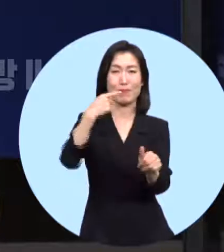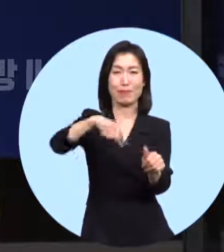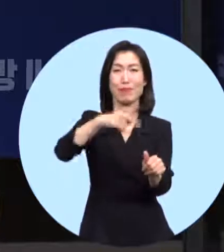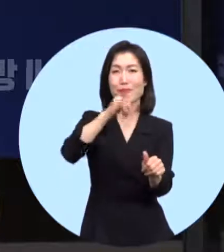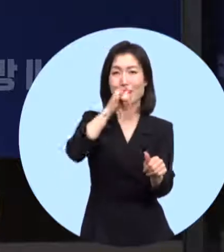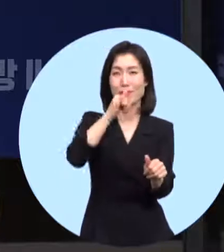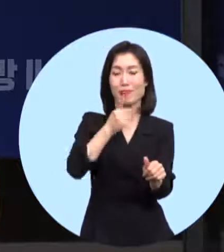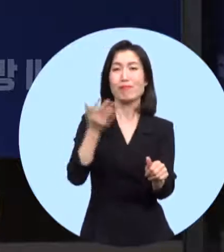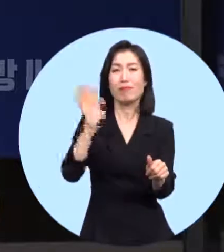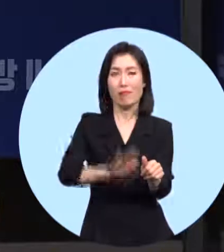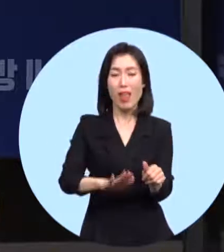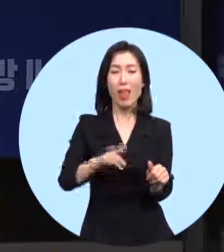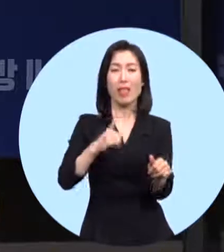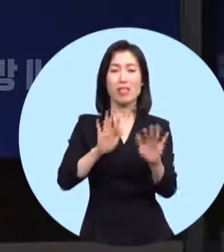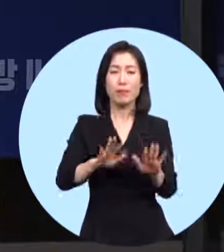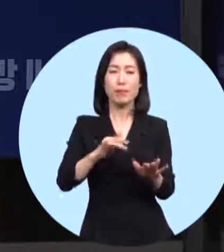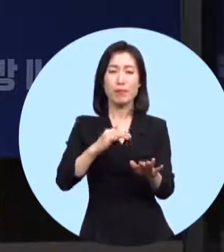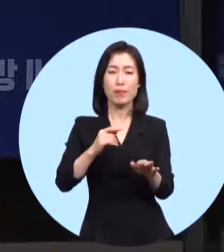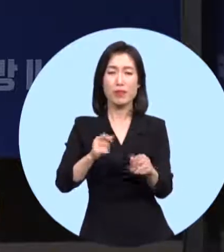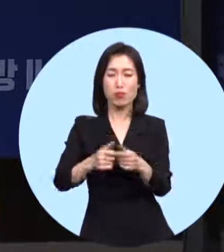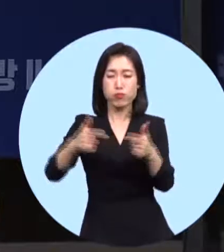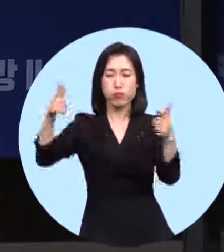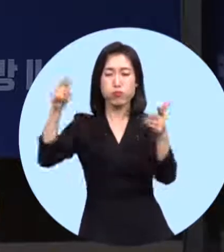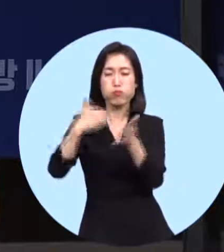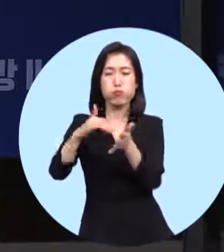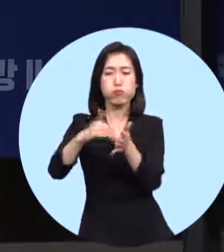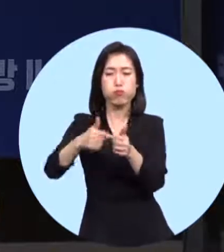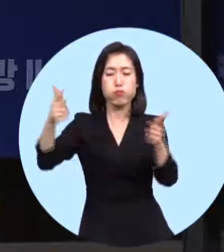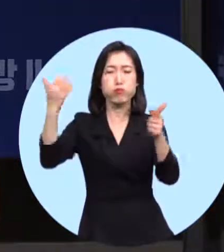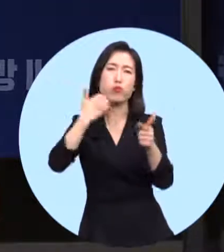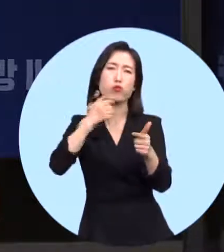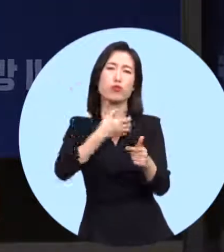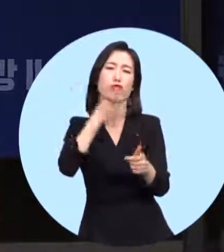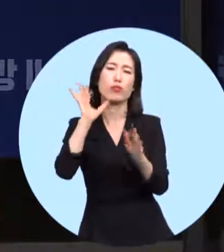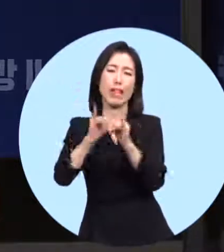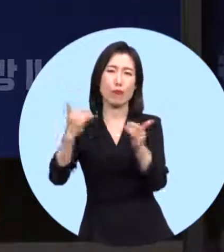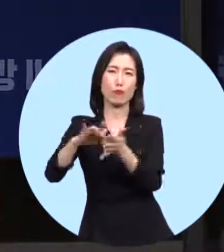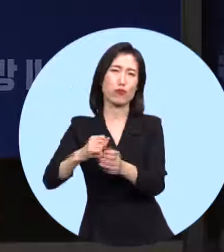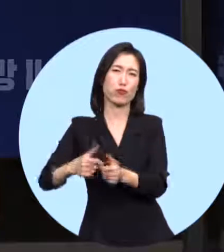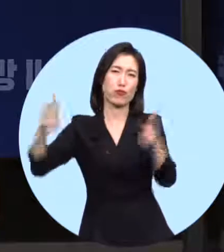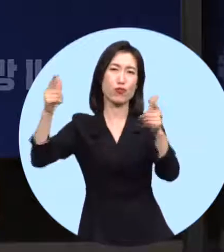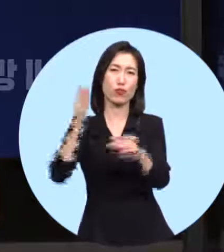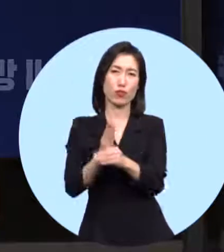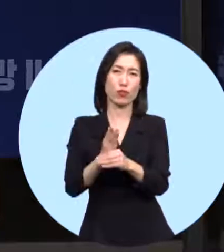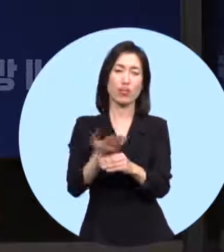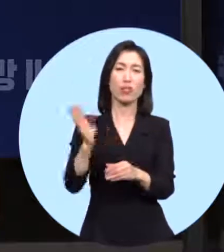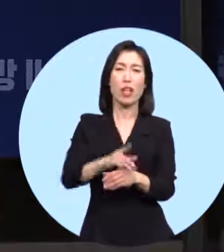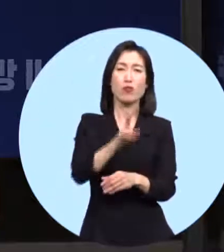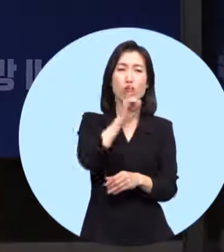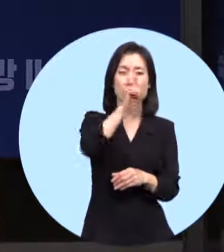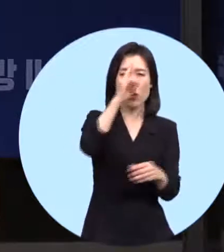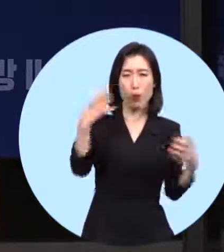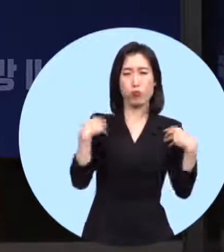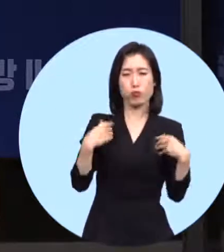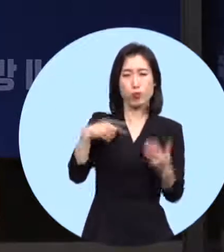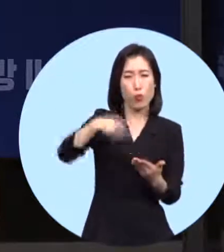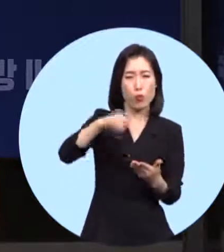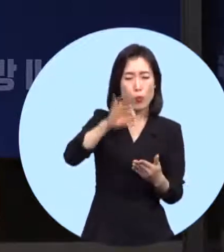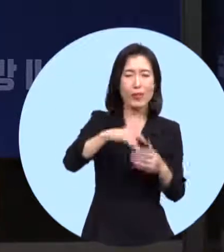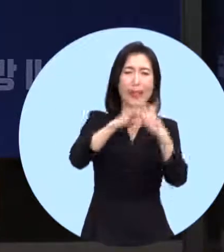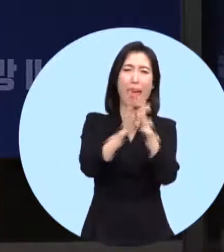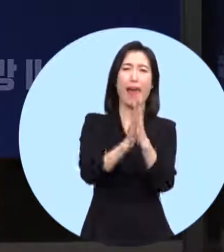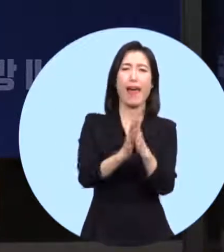인구는 고령인구 비율이 제일 높죠. 그래서 그런 관점에서 이제 교육부, 중앙정부 차원에서도